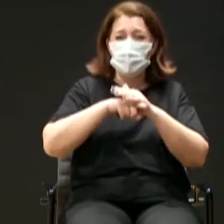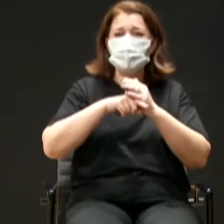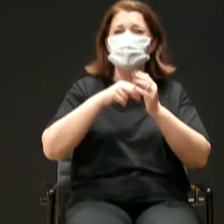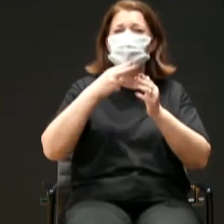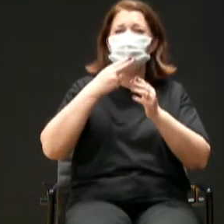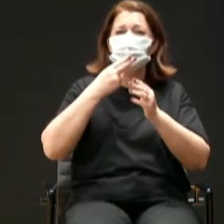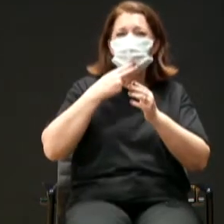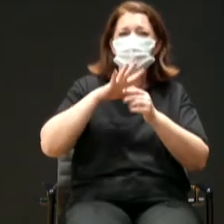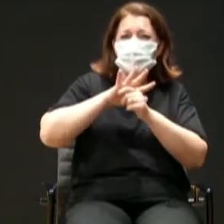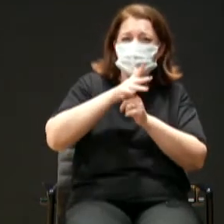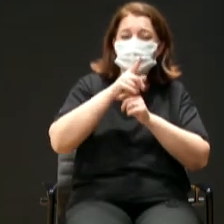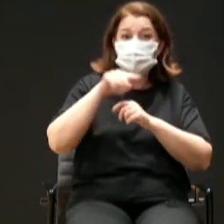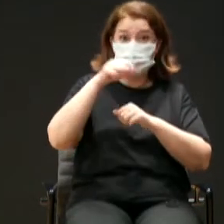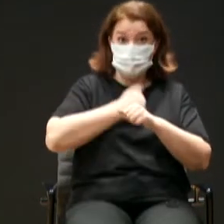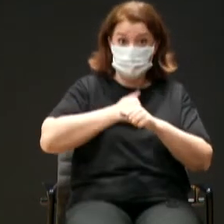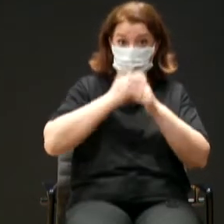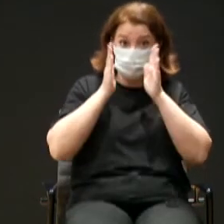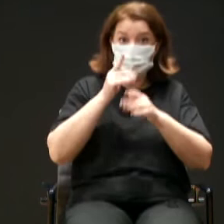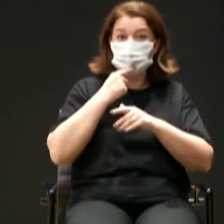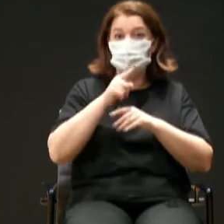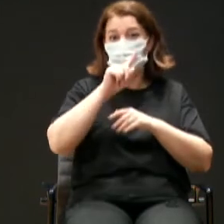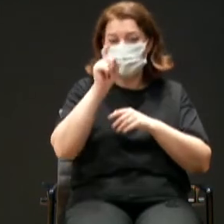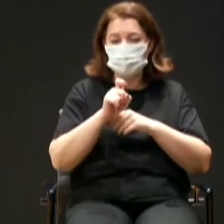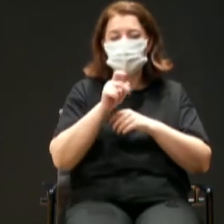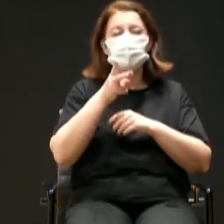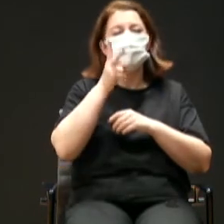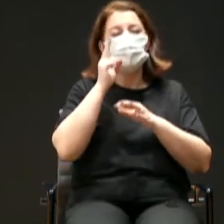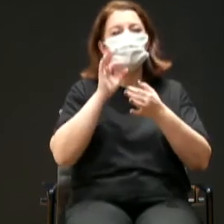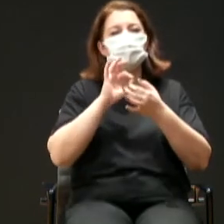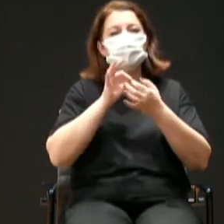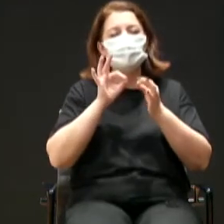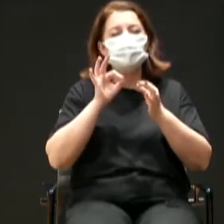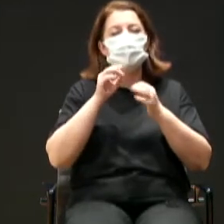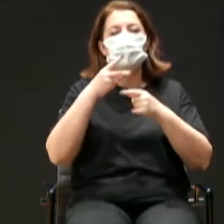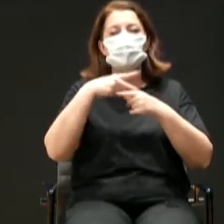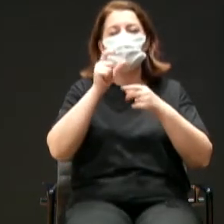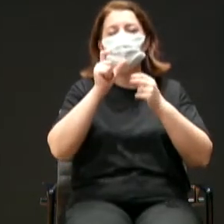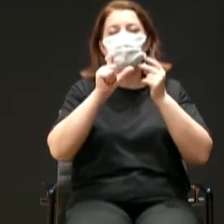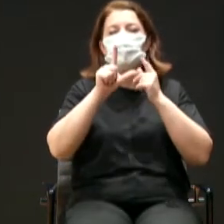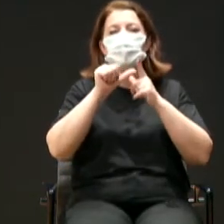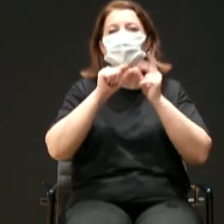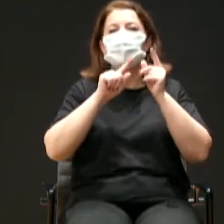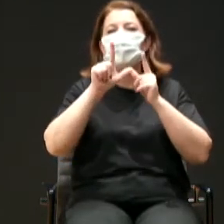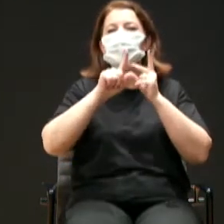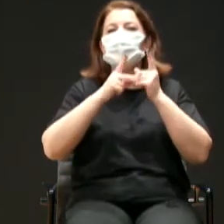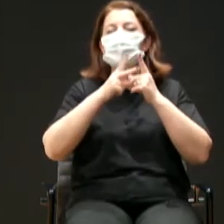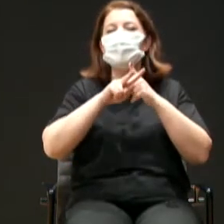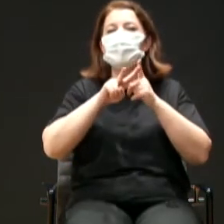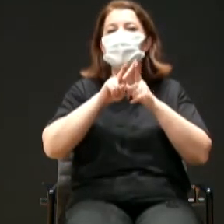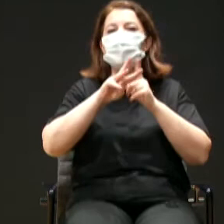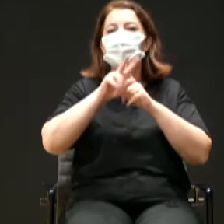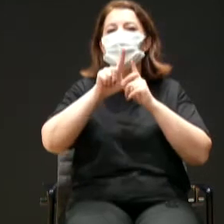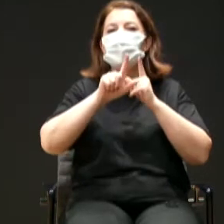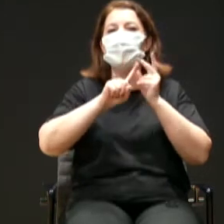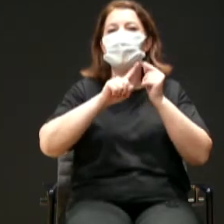musunuz? Son cümle. Şair ve yazar Zülfü Livaneli'nin geçenlerde bir açıklaması oldu. Dedi ki, FETÖ'yü